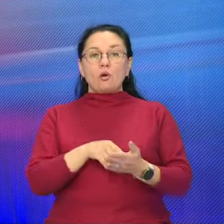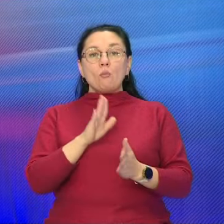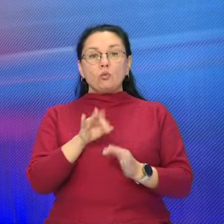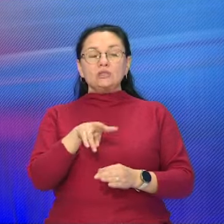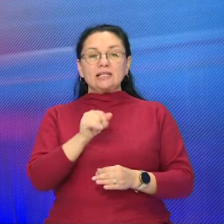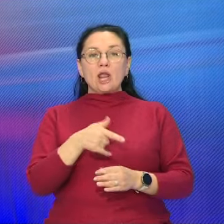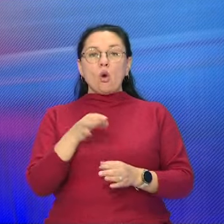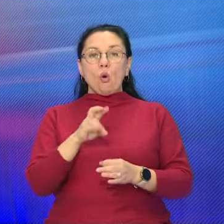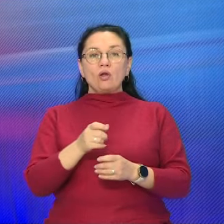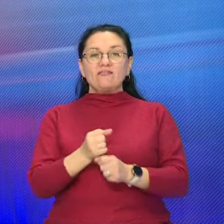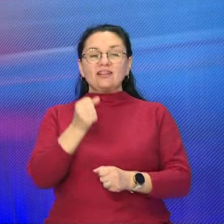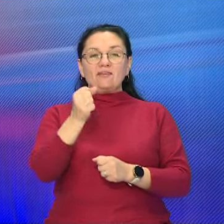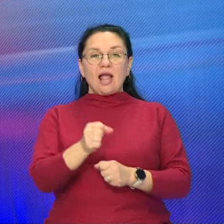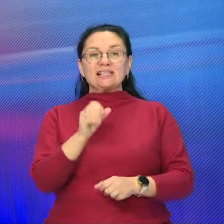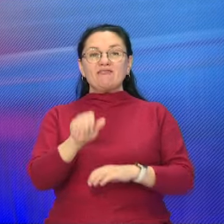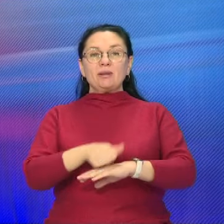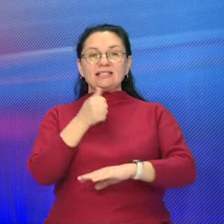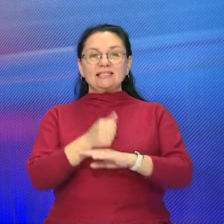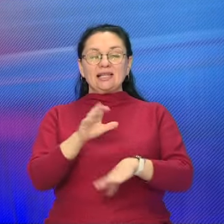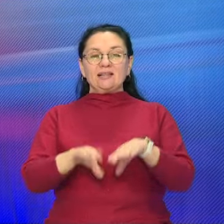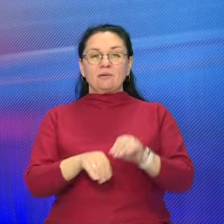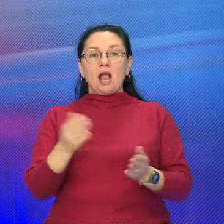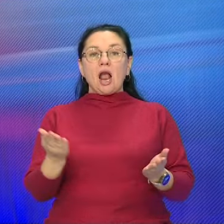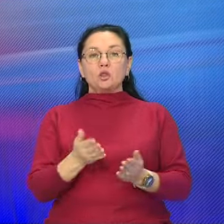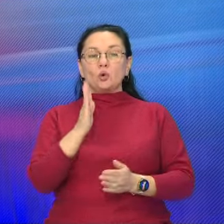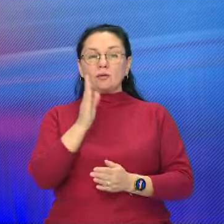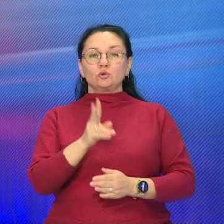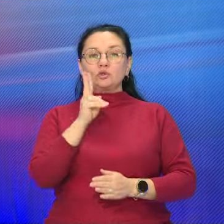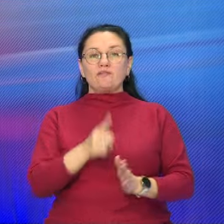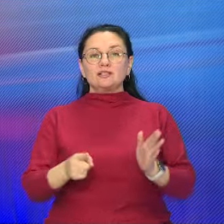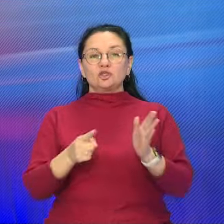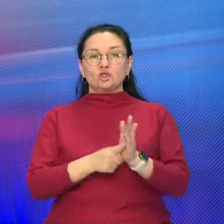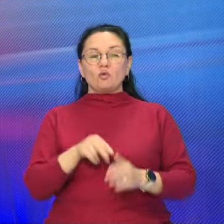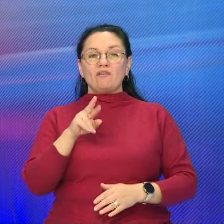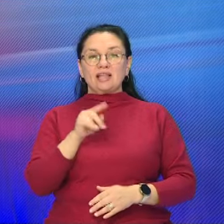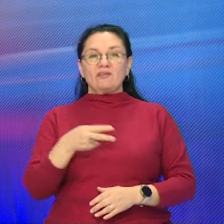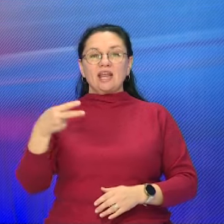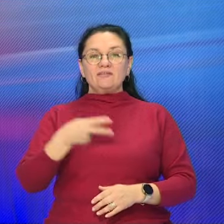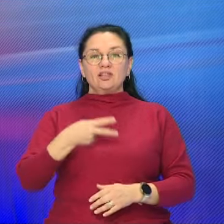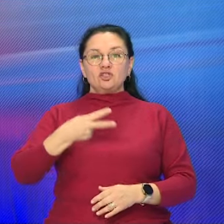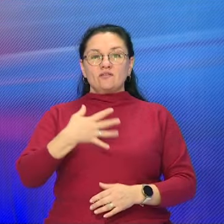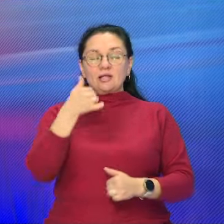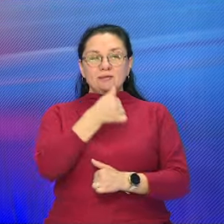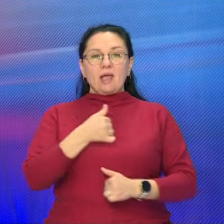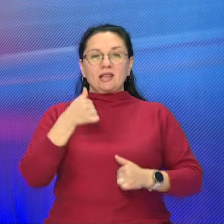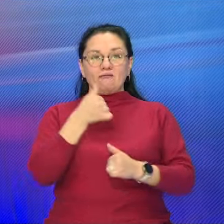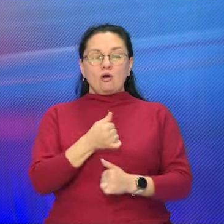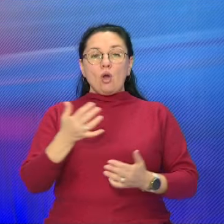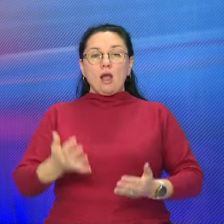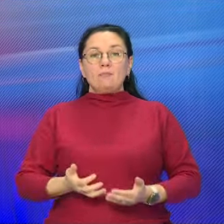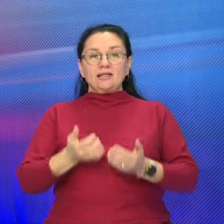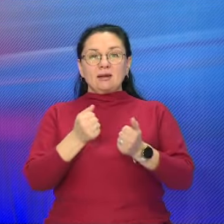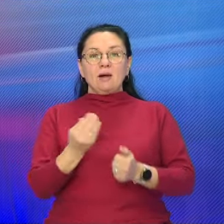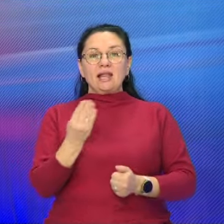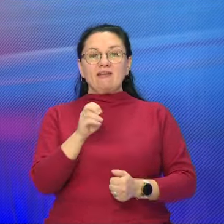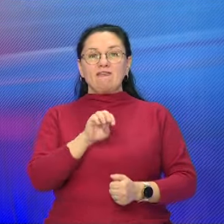ў прэзідэнты на выбарах, якія адбудуцца ў Беларусі 26 студзеня 2025 года. Падтрымалі флэшмоб